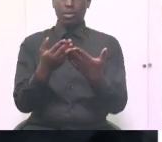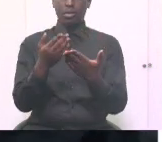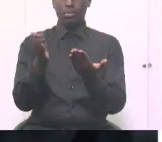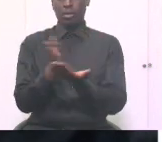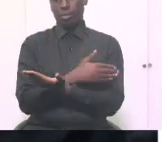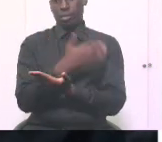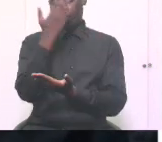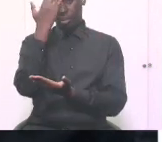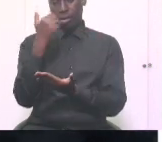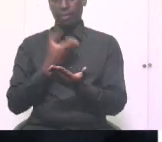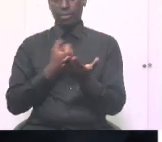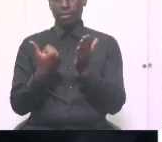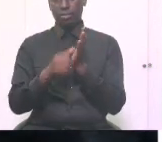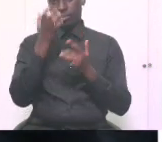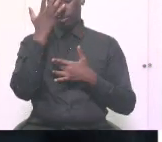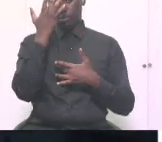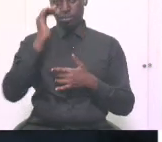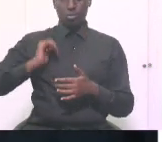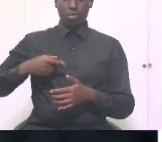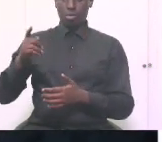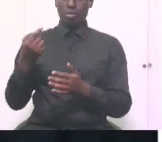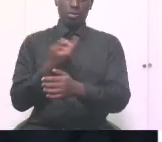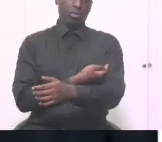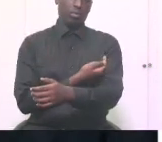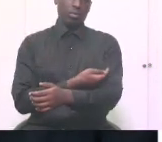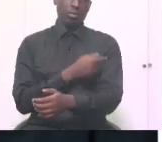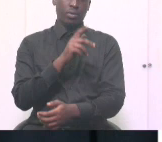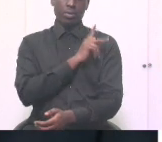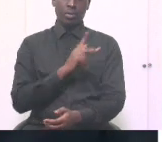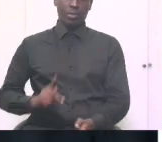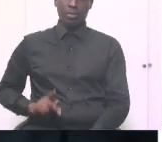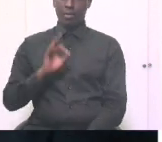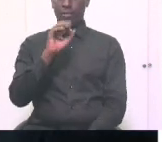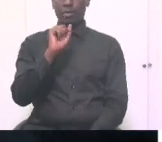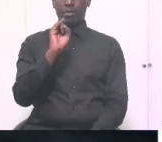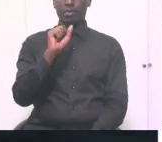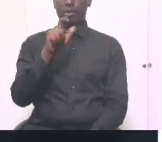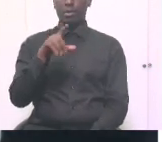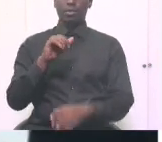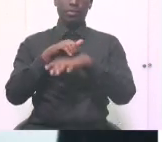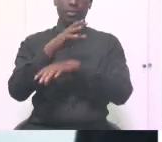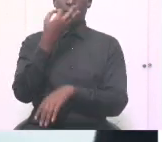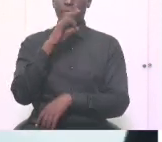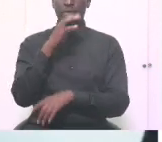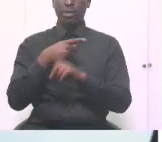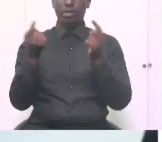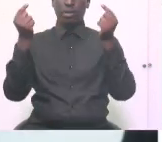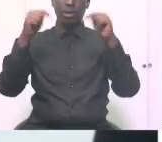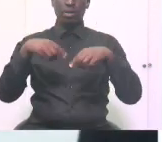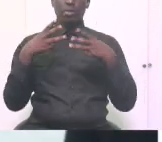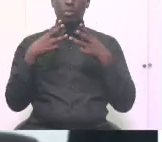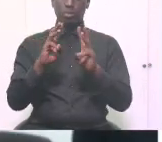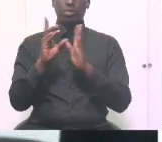bigasubikwa ni uko afite ikibazo cy'uburwayi bw'umugore wivurije mu bitaro by'umwami Faisal bukamwohereza mu Bufaransa ariko ngo aragaruka ku buryo